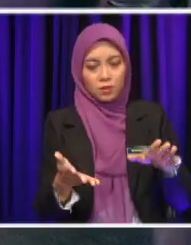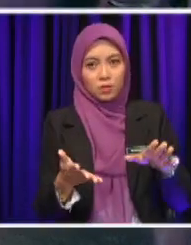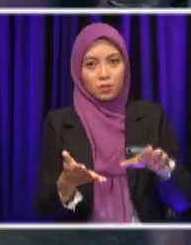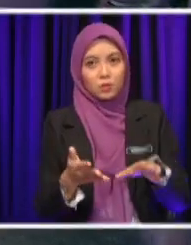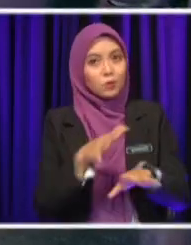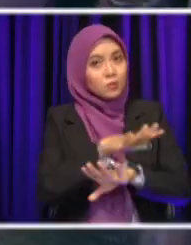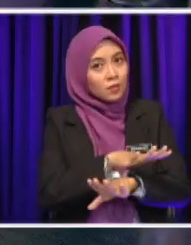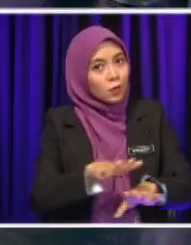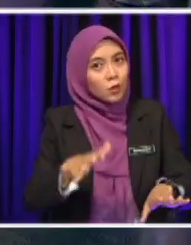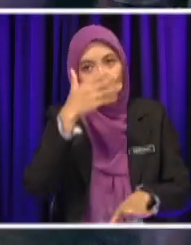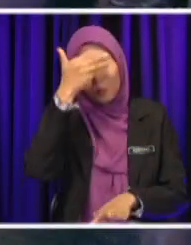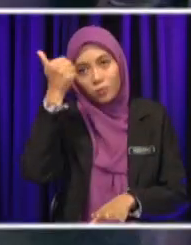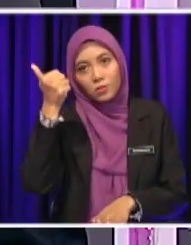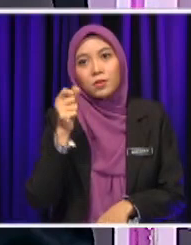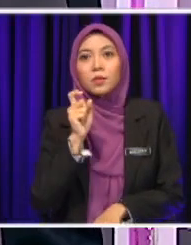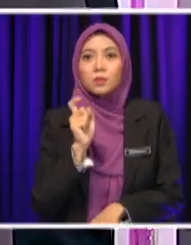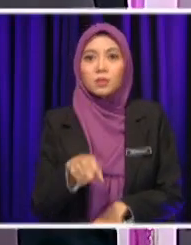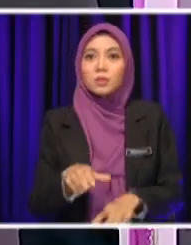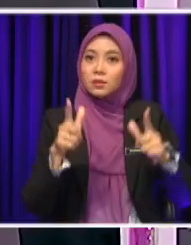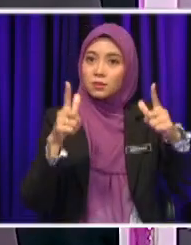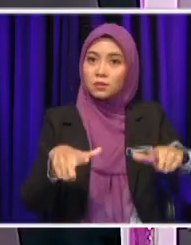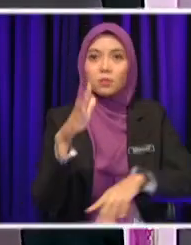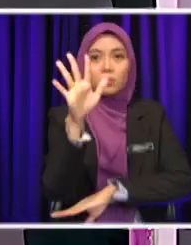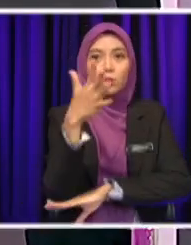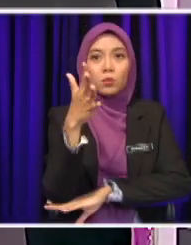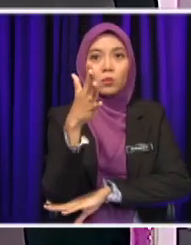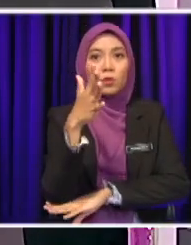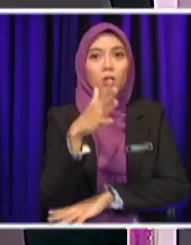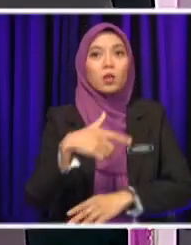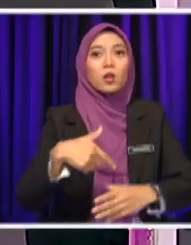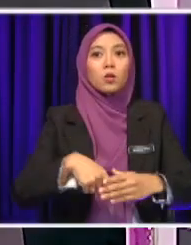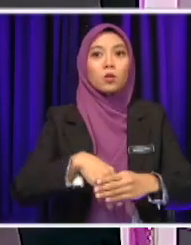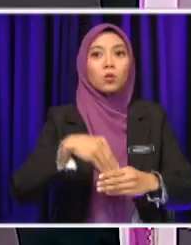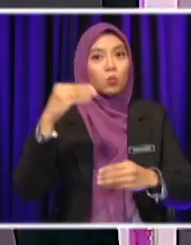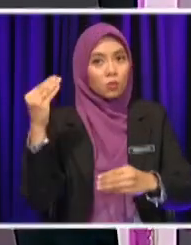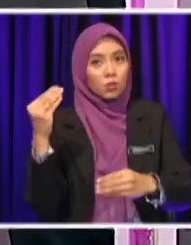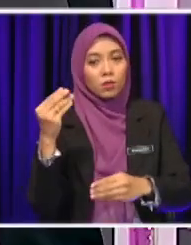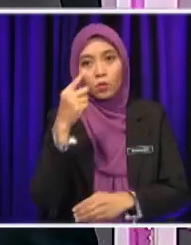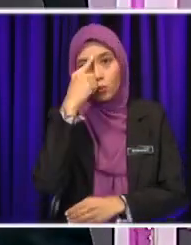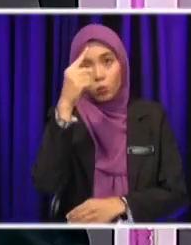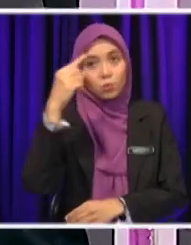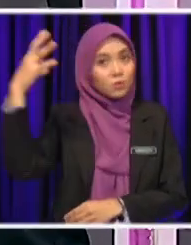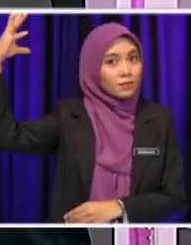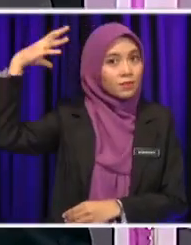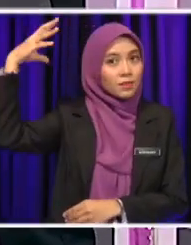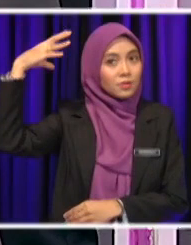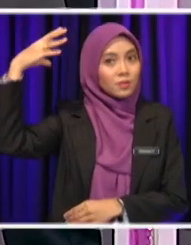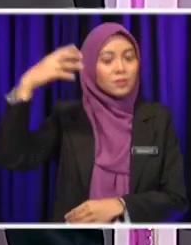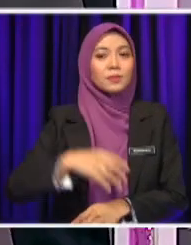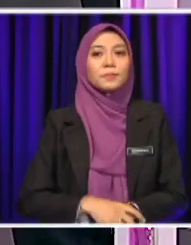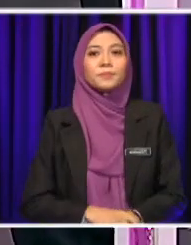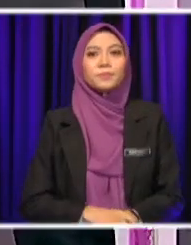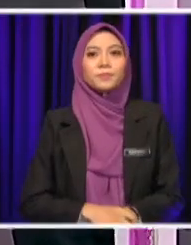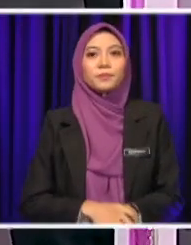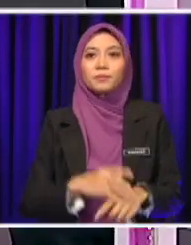pokok ni kita kena letak kat luar kan. Macam mana dia nak buat makanan kan, fotosintesis kan. Jadi kita kena letak kat luar lah. Tapi